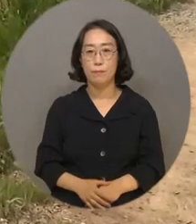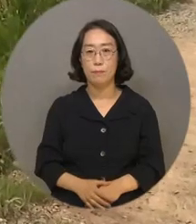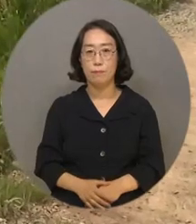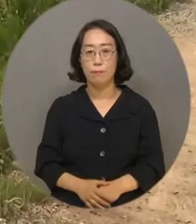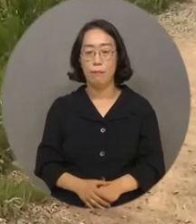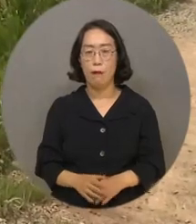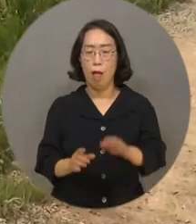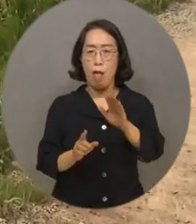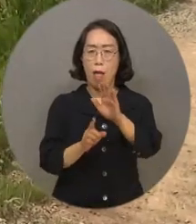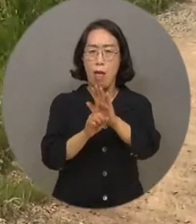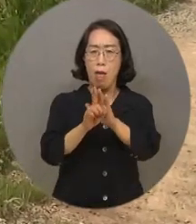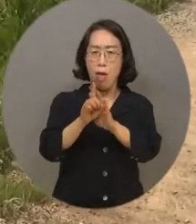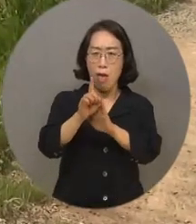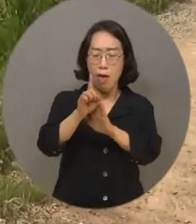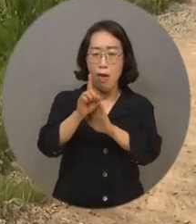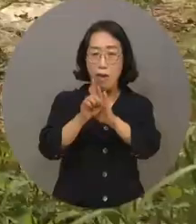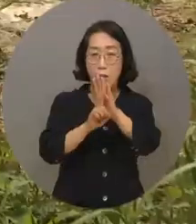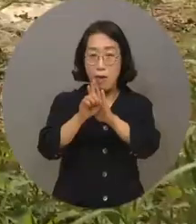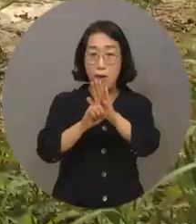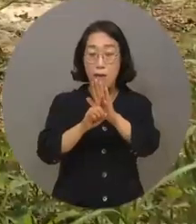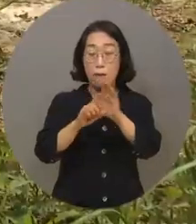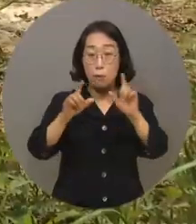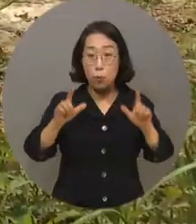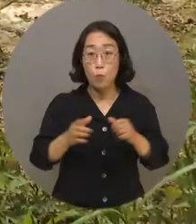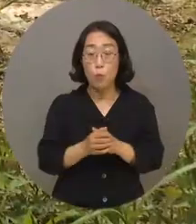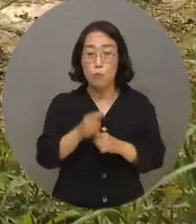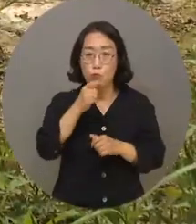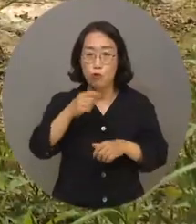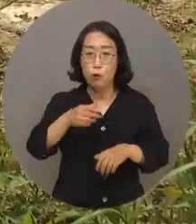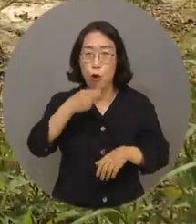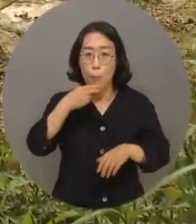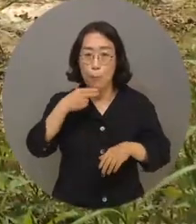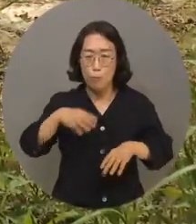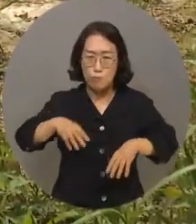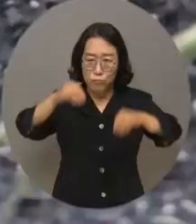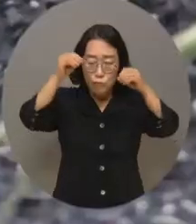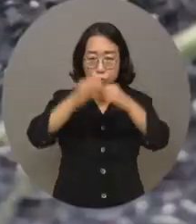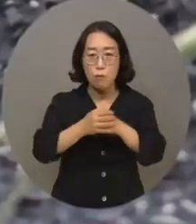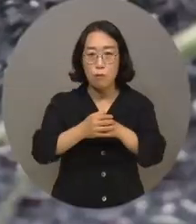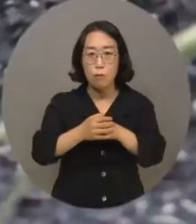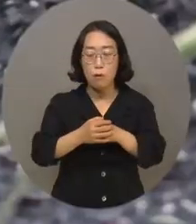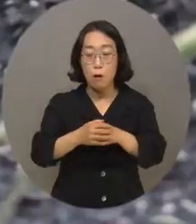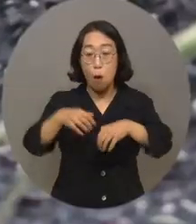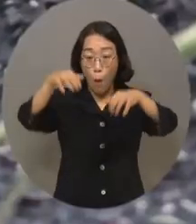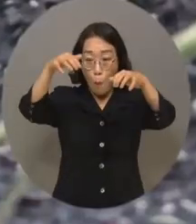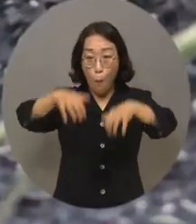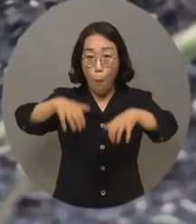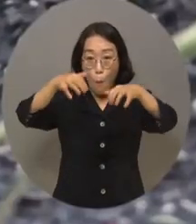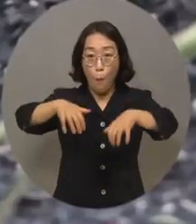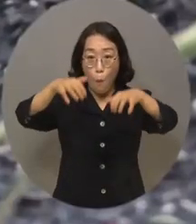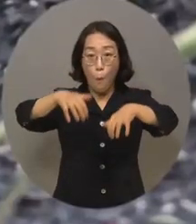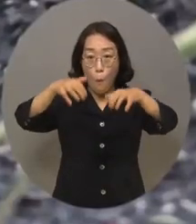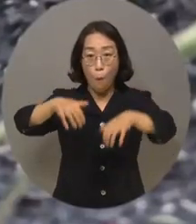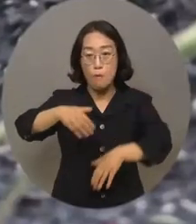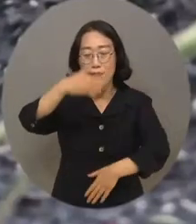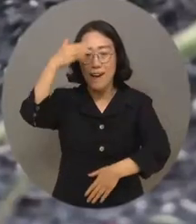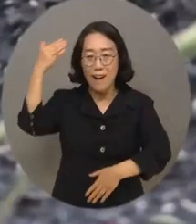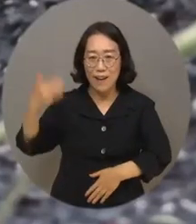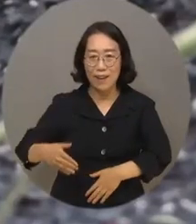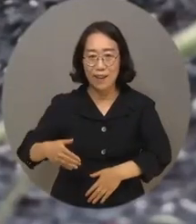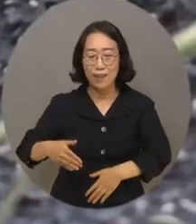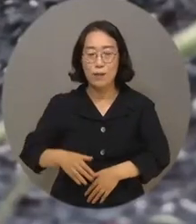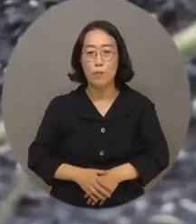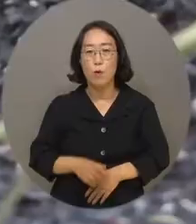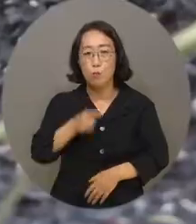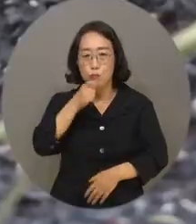기상 관측 이후 최악의 가뭄에 고생했던 전남 지역은 초여름에 접어들며 잦아진 비 소식으로 긴 가뭄에서 탈출하고